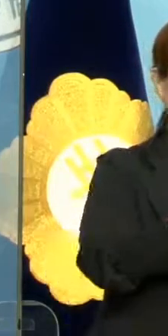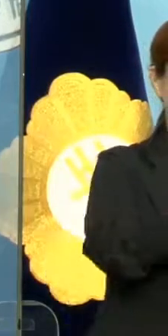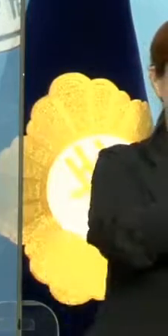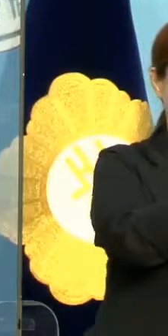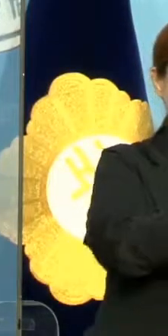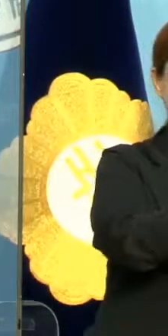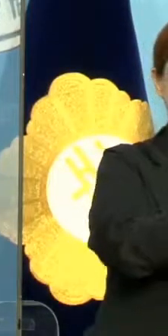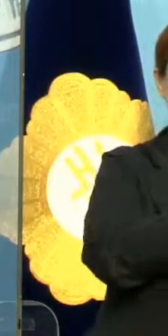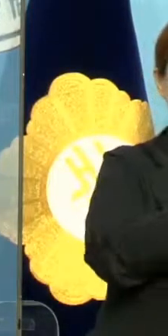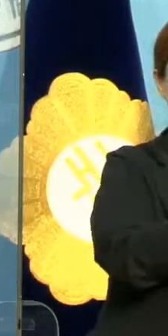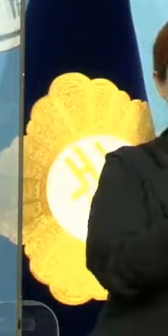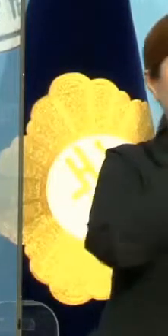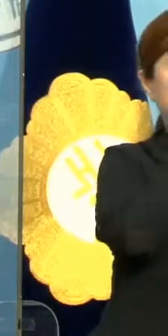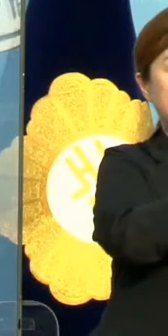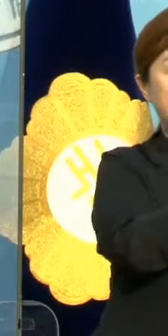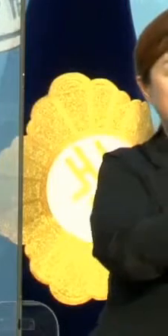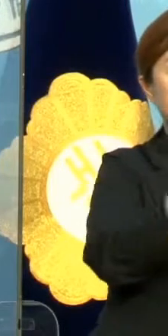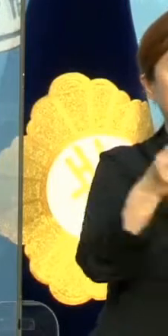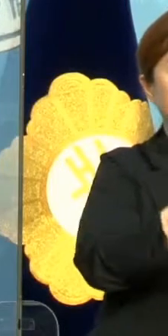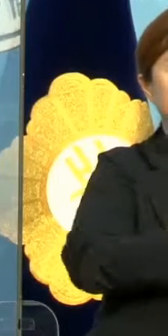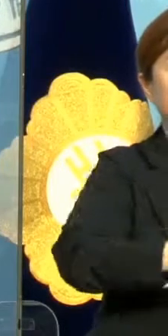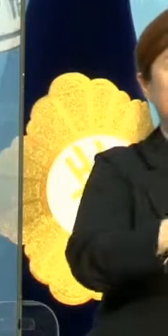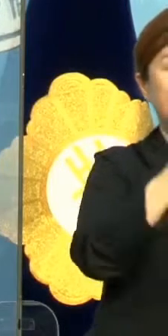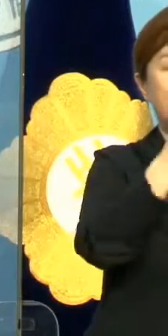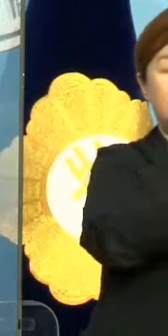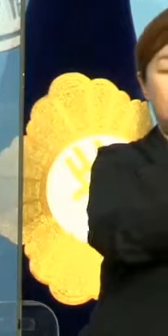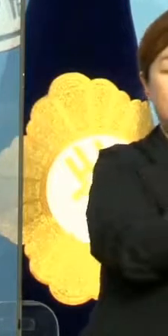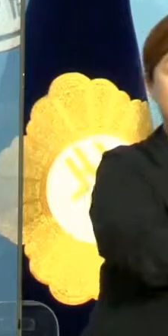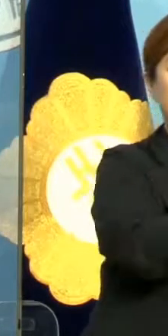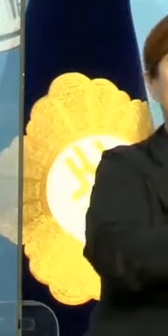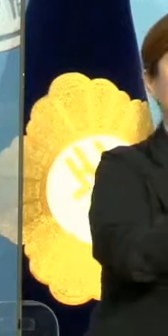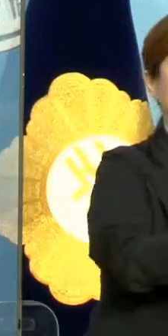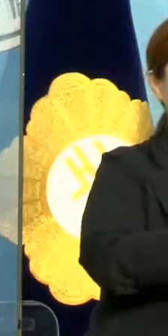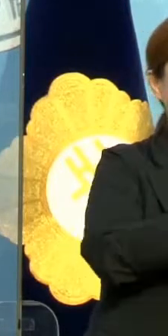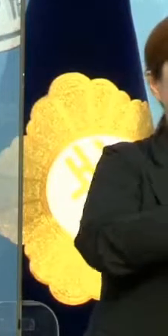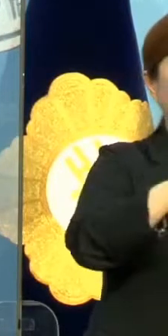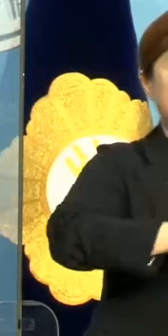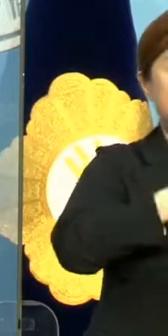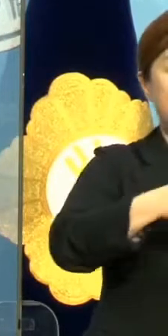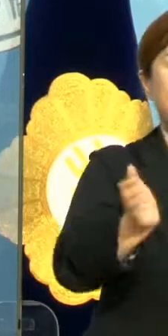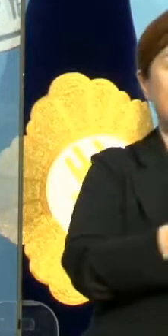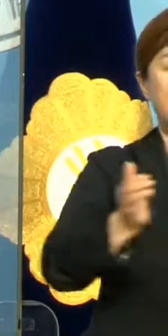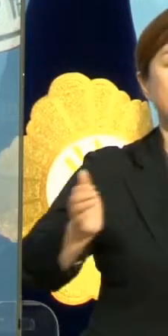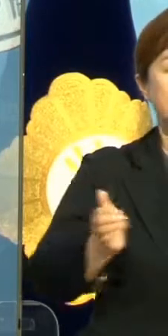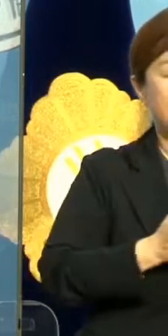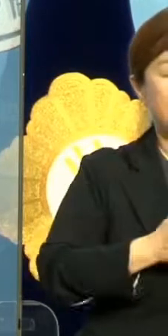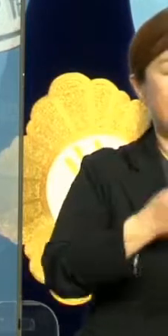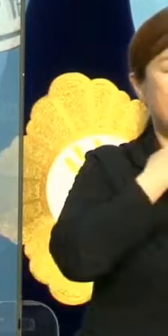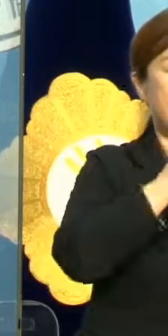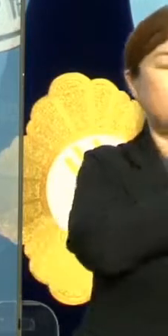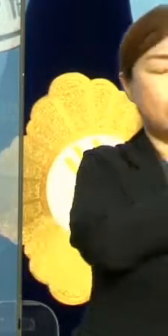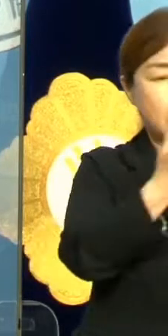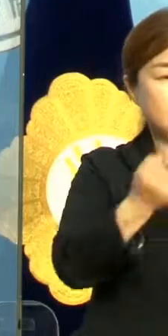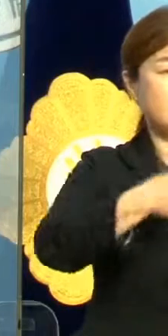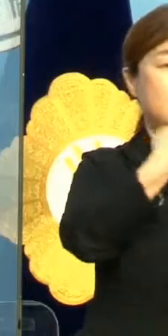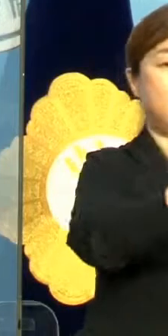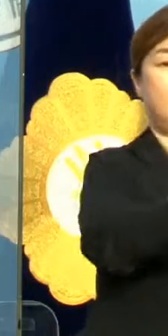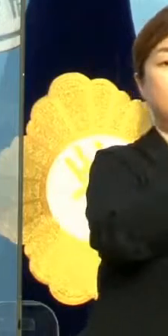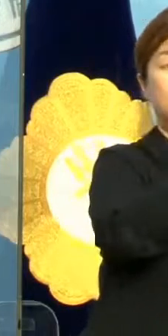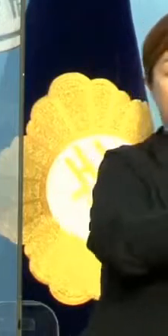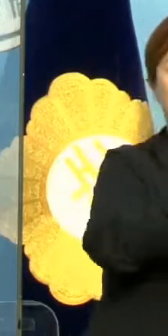국민의 질타 심지어 더불어 우 민주당 내부와 정의당 까지도 한목소리로 비판하고